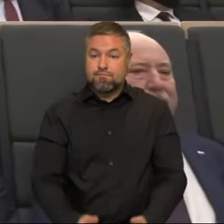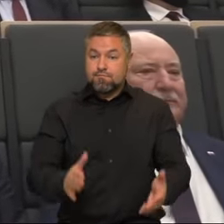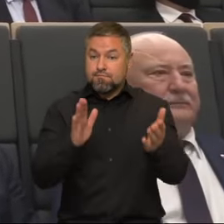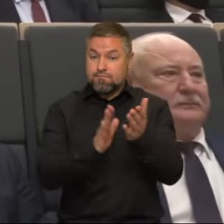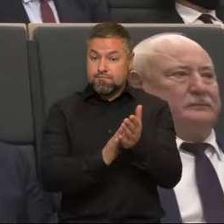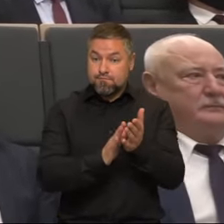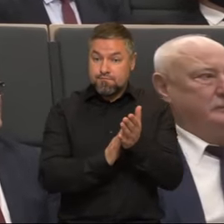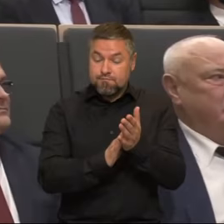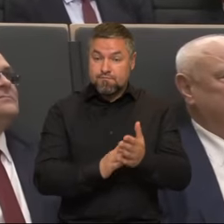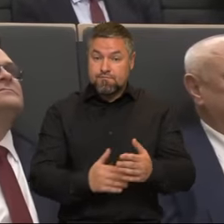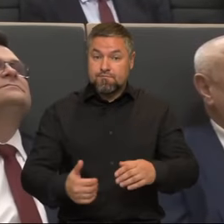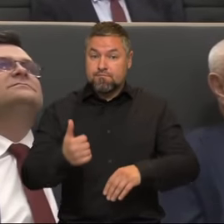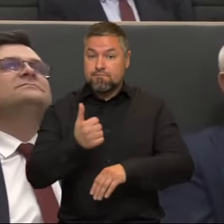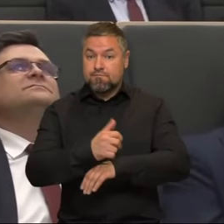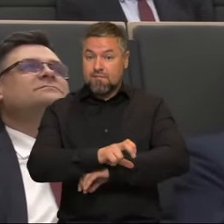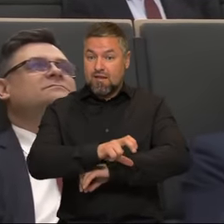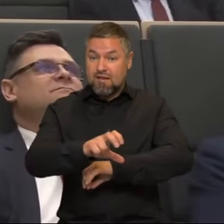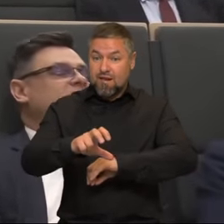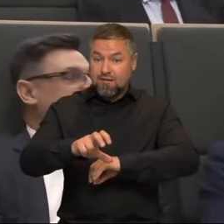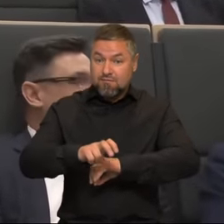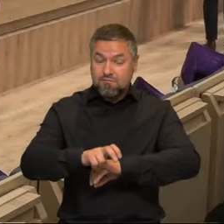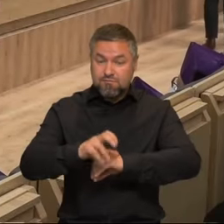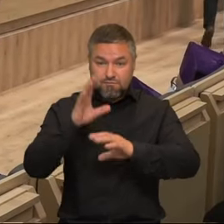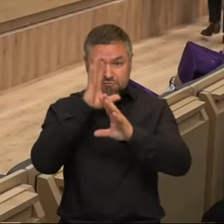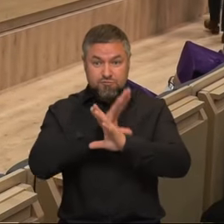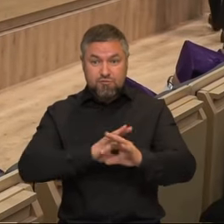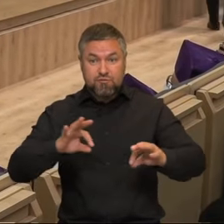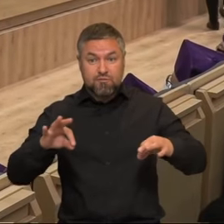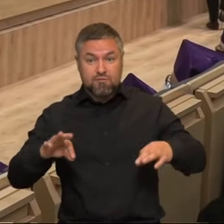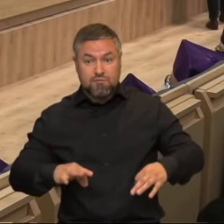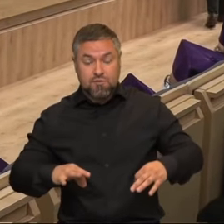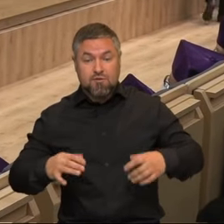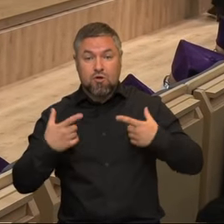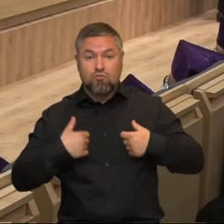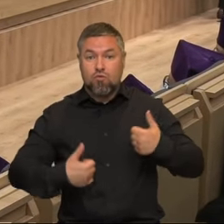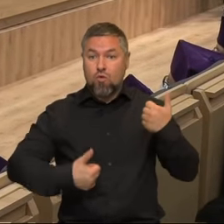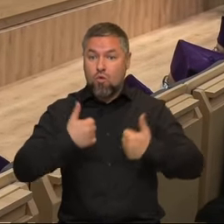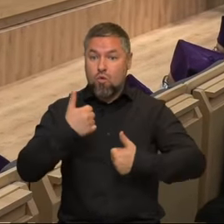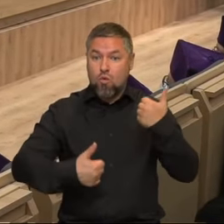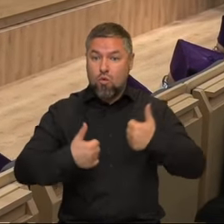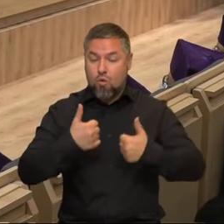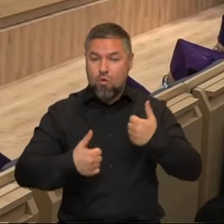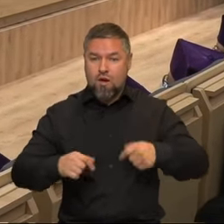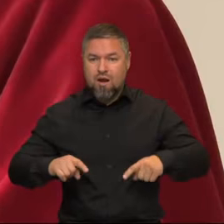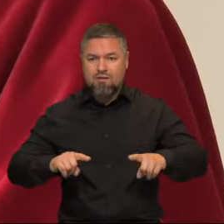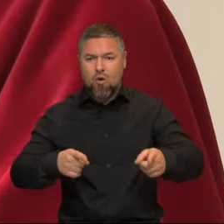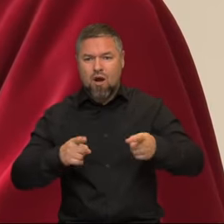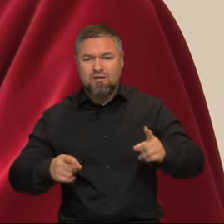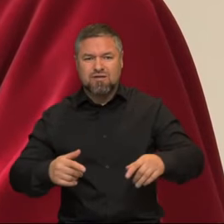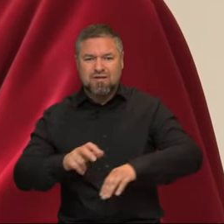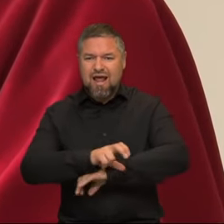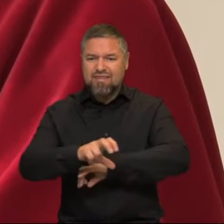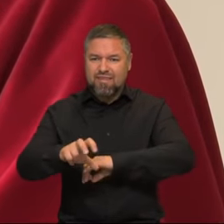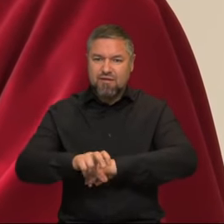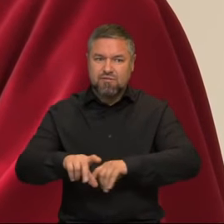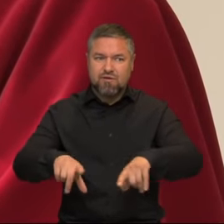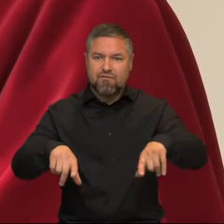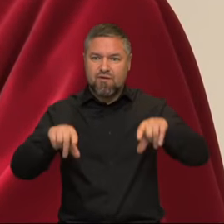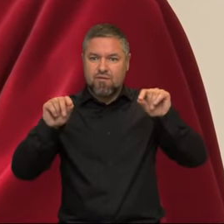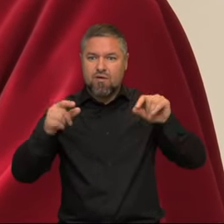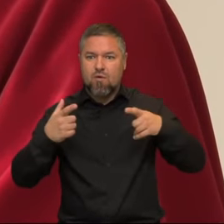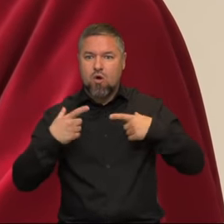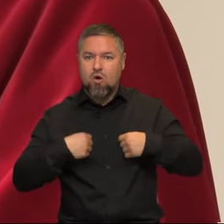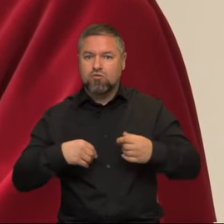Nagroda Naczelnej Organizacji Technicznej. Szanowni Państwo, kapituła konkursu Naczelnej Organizacji Technicznej wyłoniła